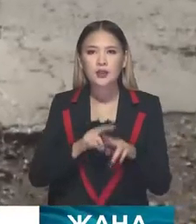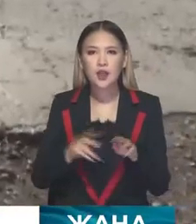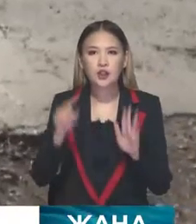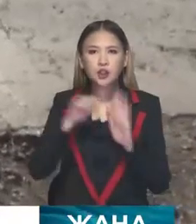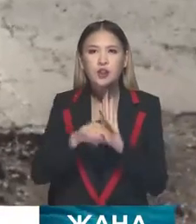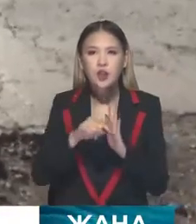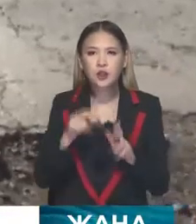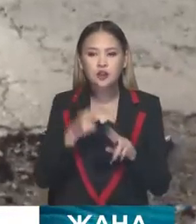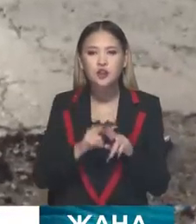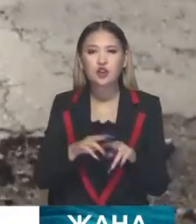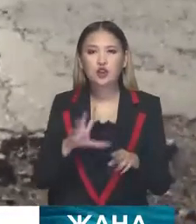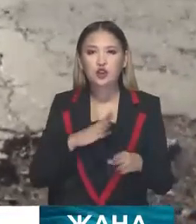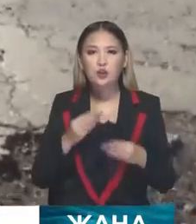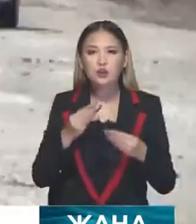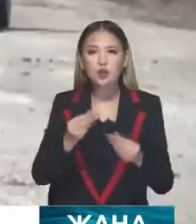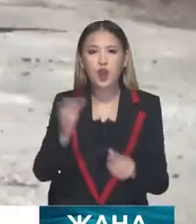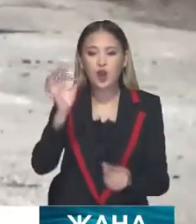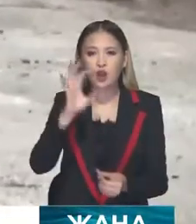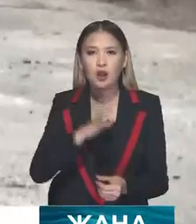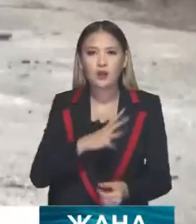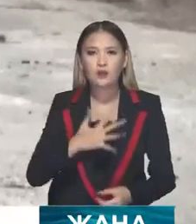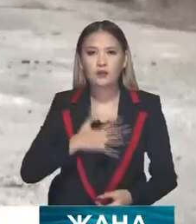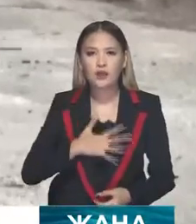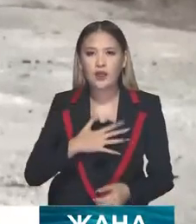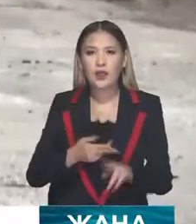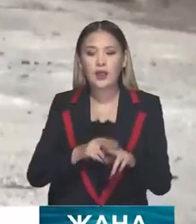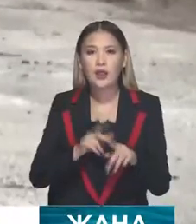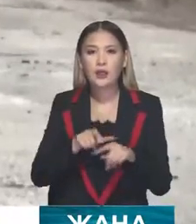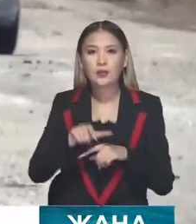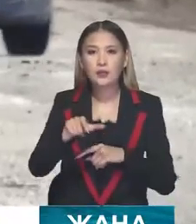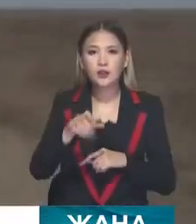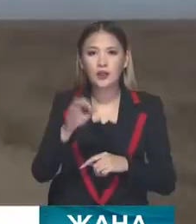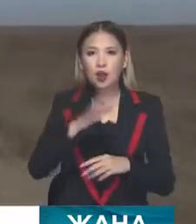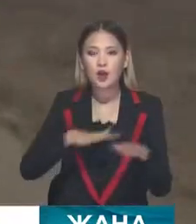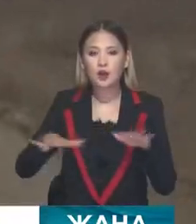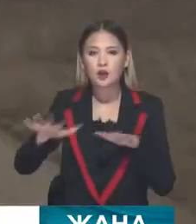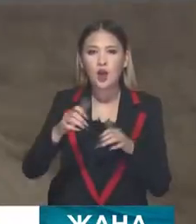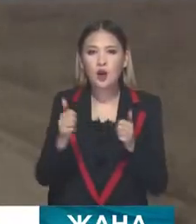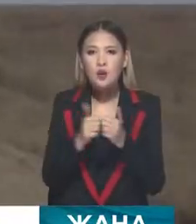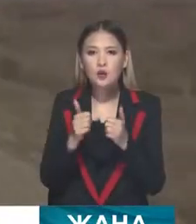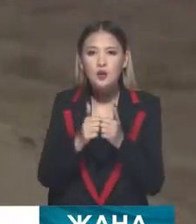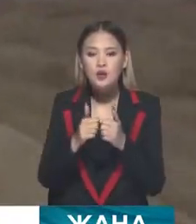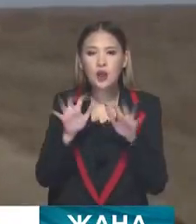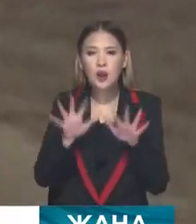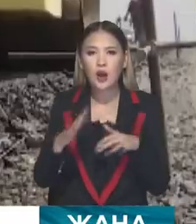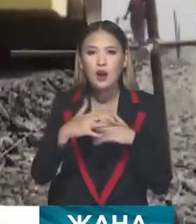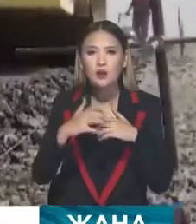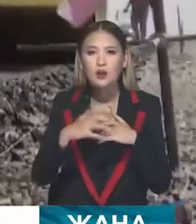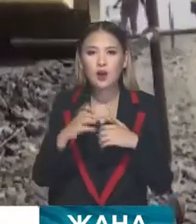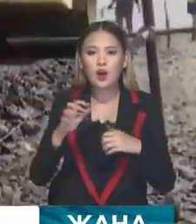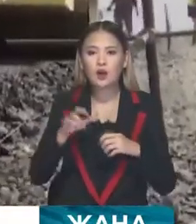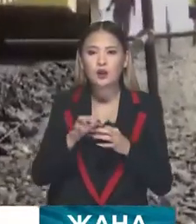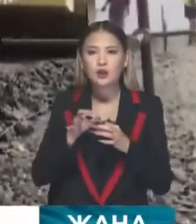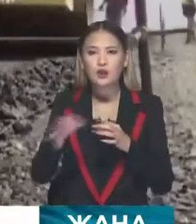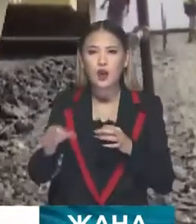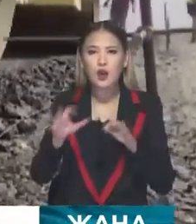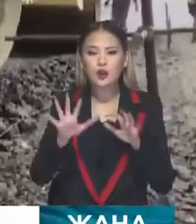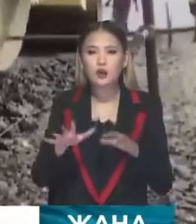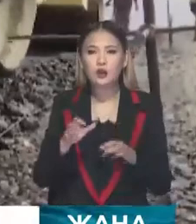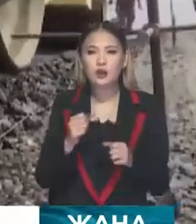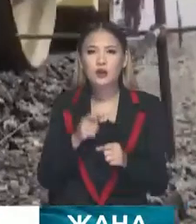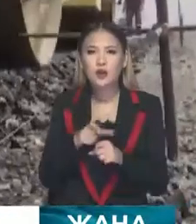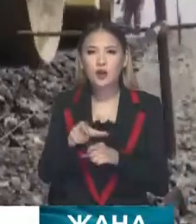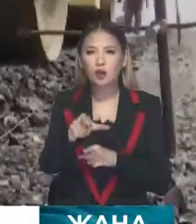жағдай жұмсартып айтқанда тым нашар. Елімізді солтүстіктегі көршімен жалғап жатқан Атырау-Астрахань тас жолындағы жөндеу